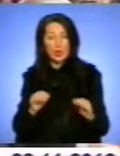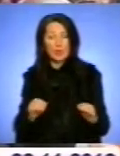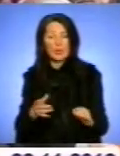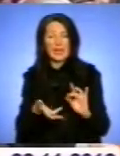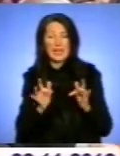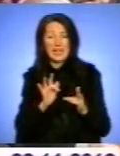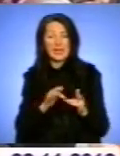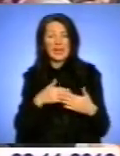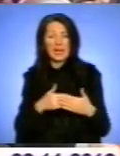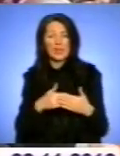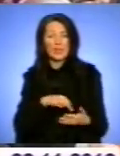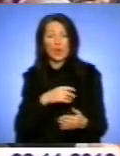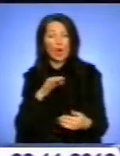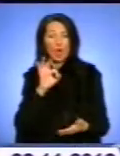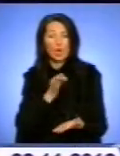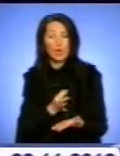досвіду.